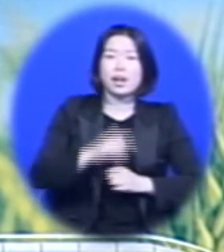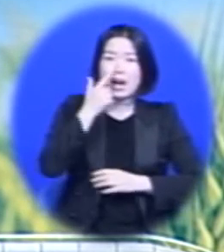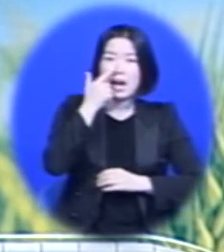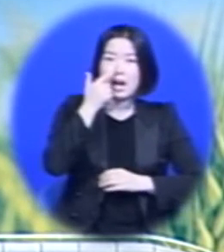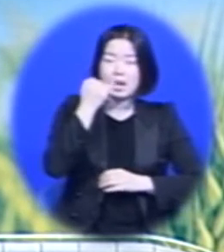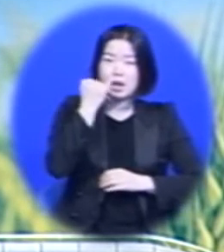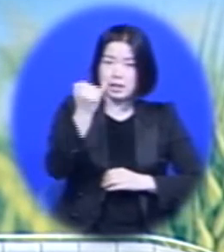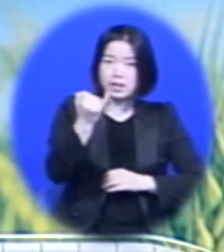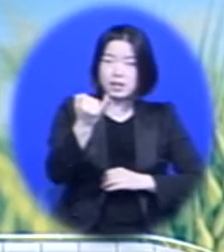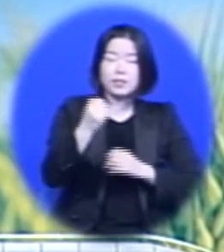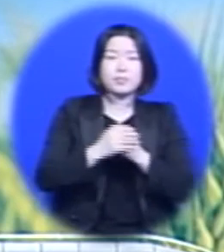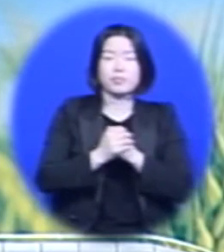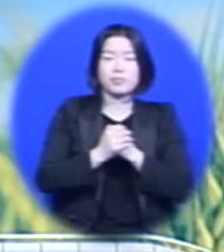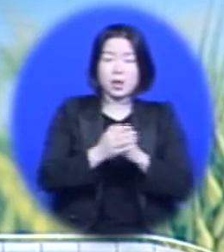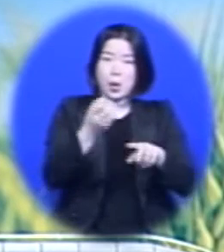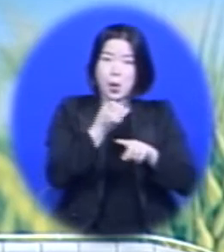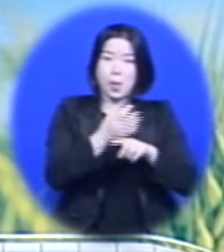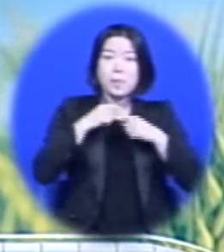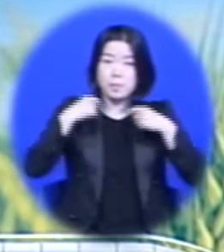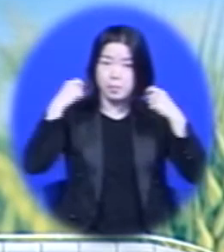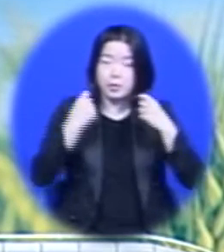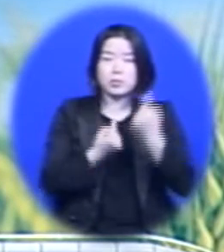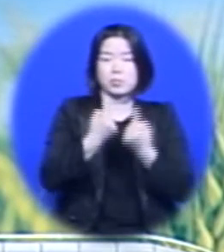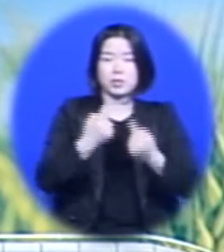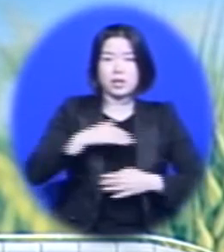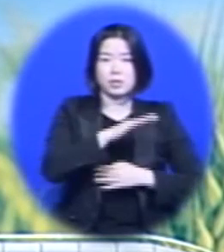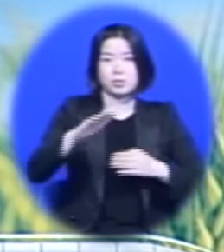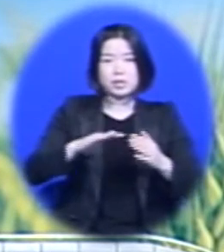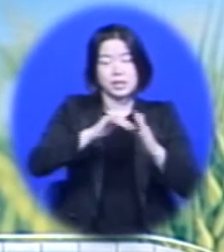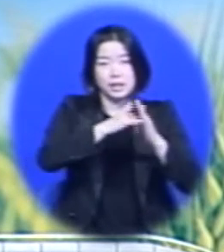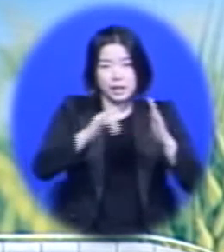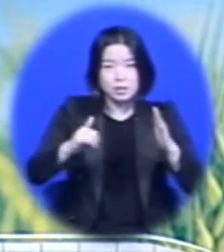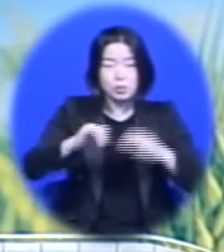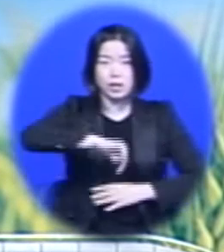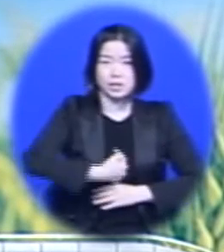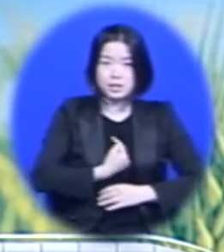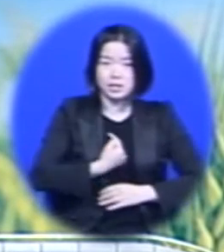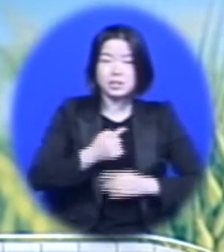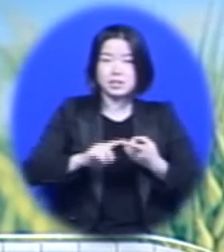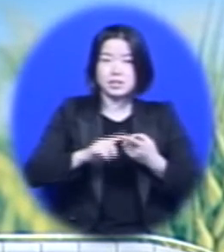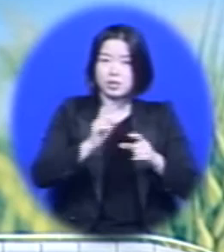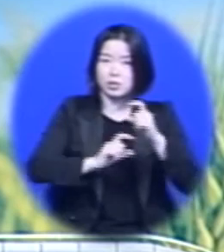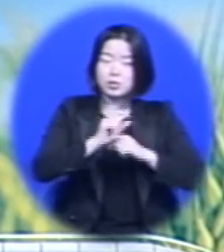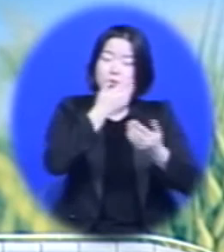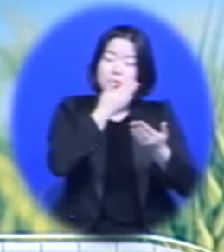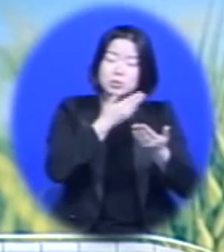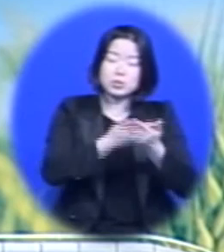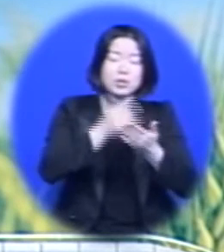아내가 그 보석보다도 우리 가족들과 자기 자신을 더 소중하게 여기는 것에